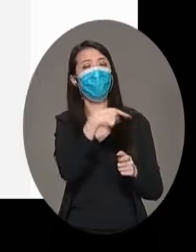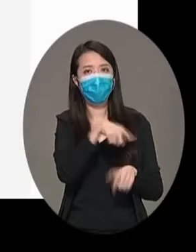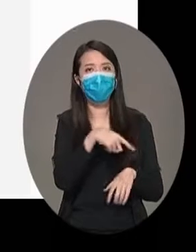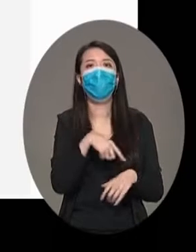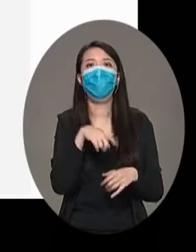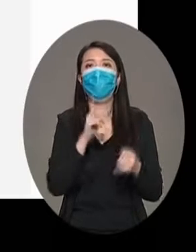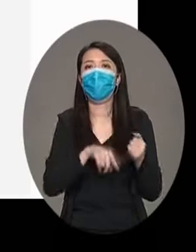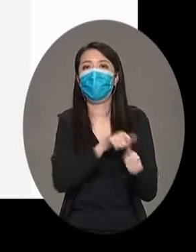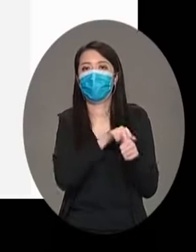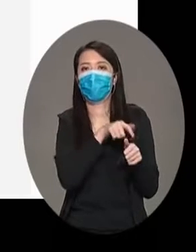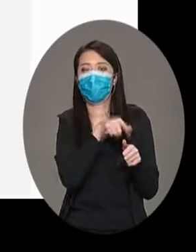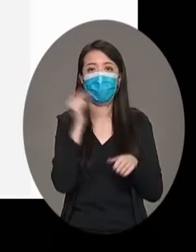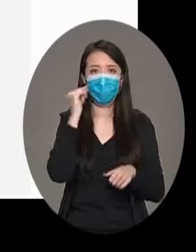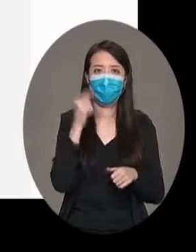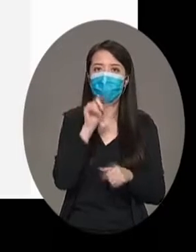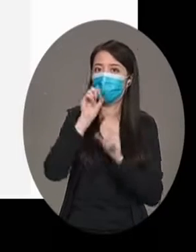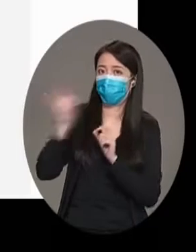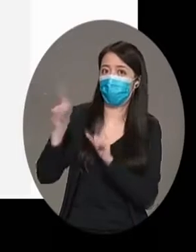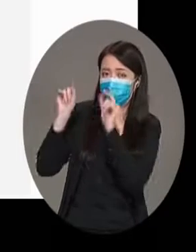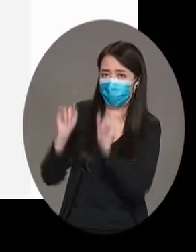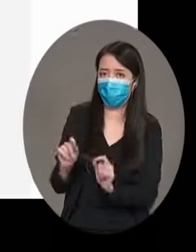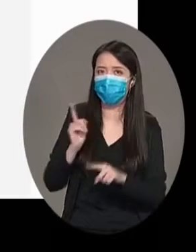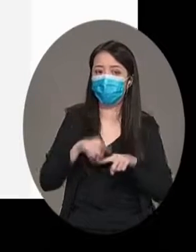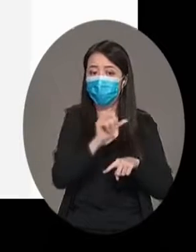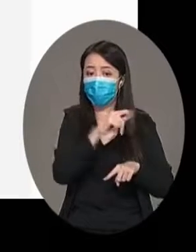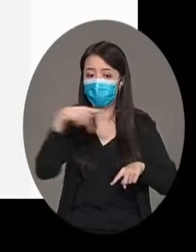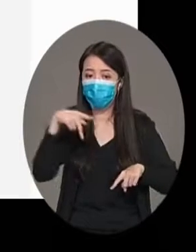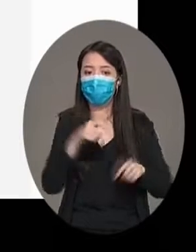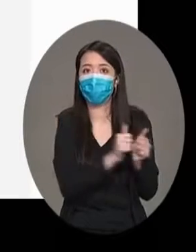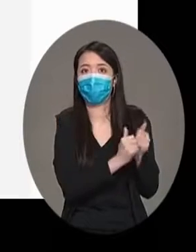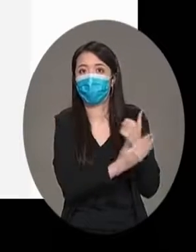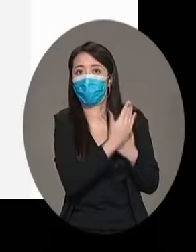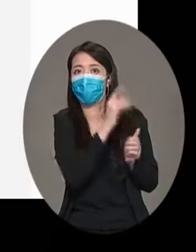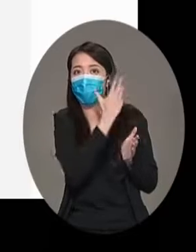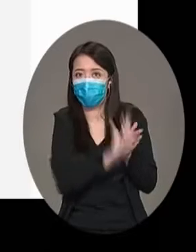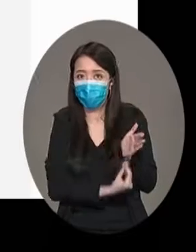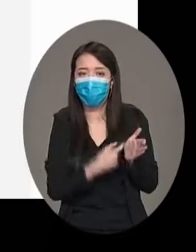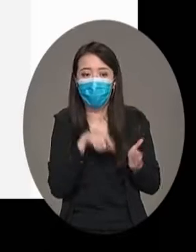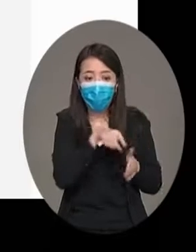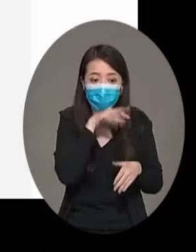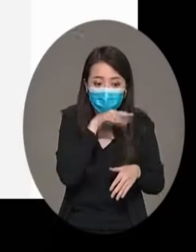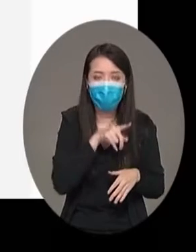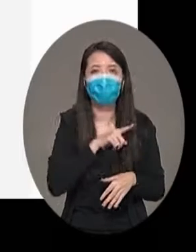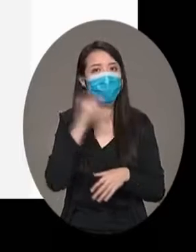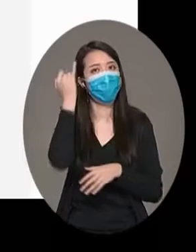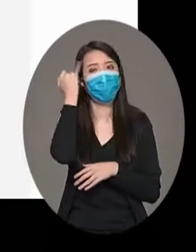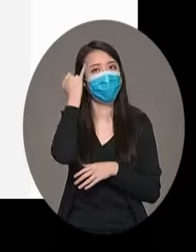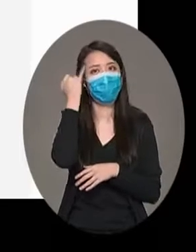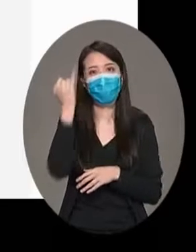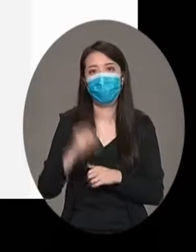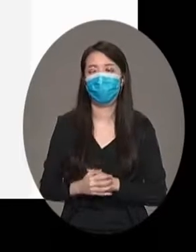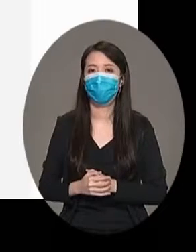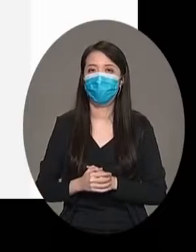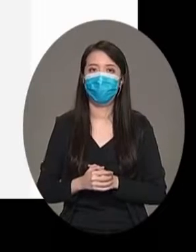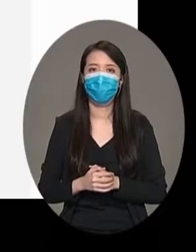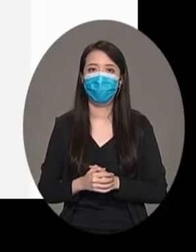出行程式。女人向現場警員說程式是朋友幫她下載，她本人是不知道並不是